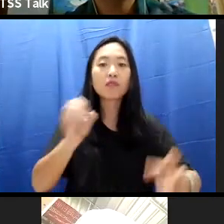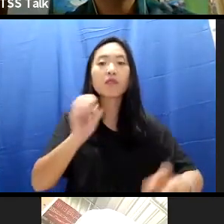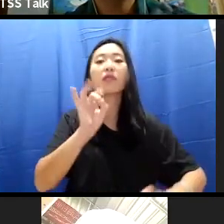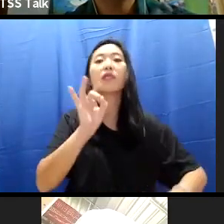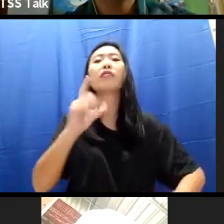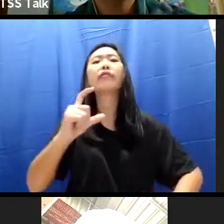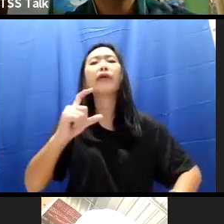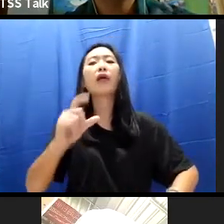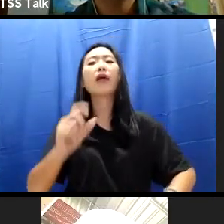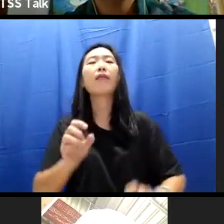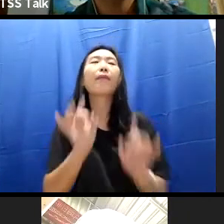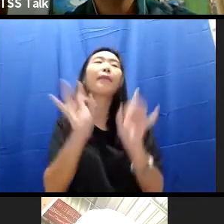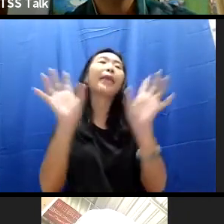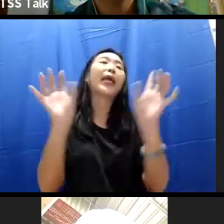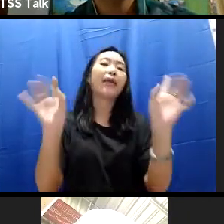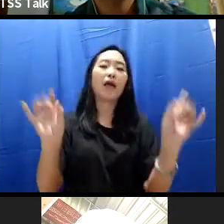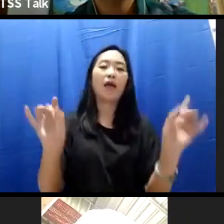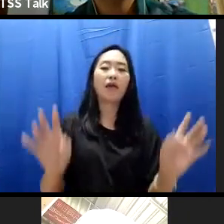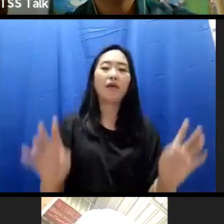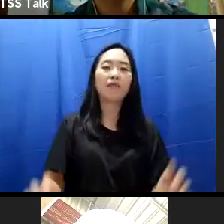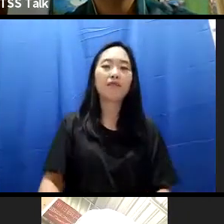akan